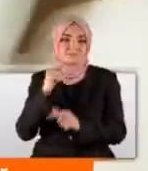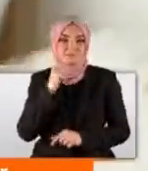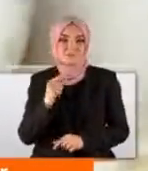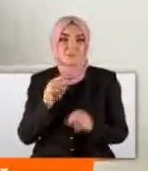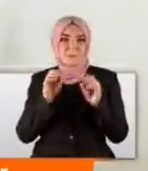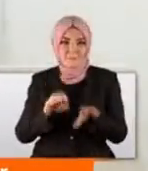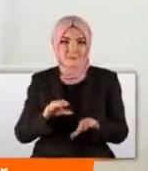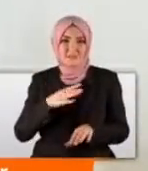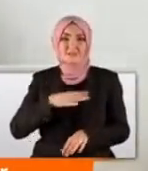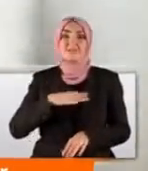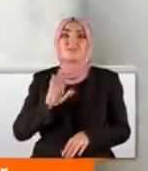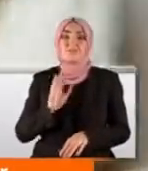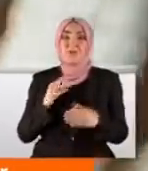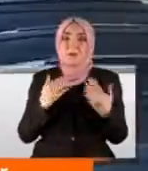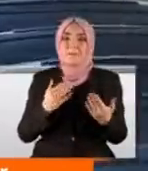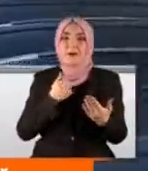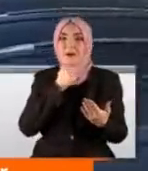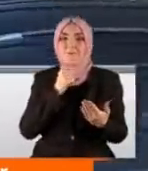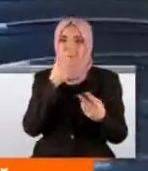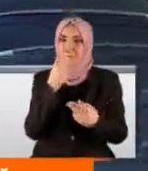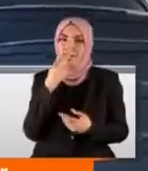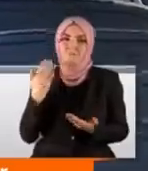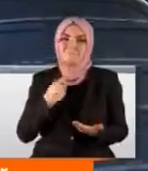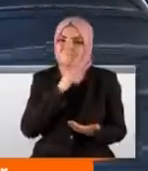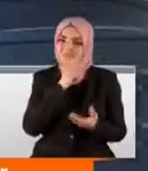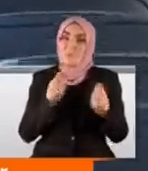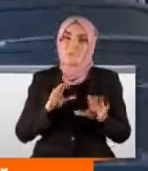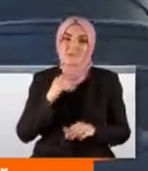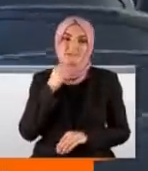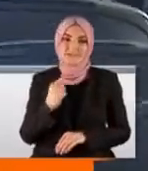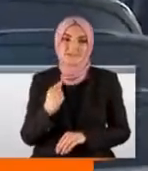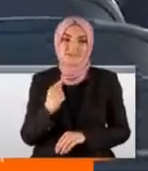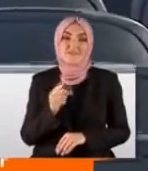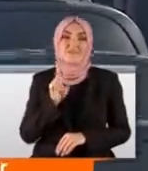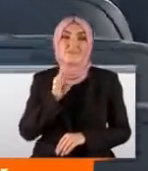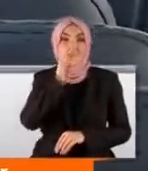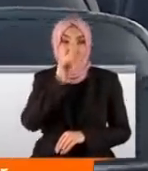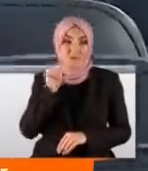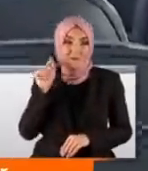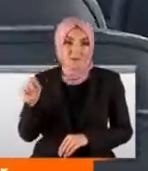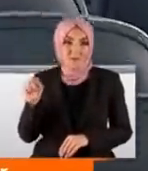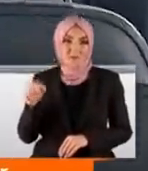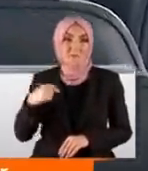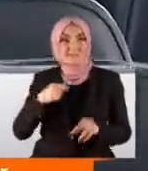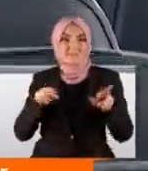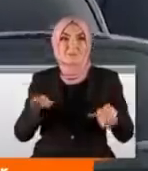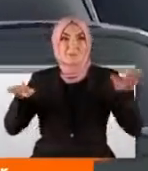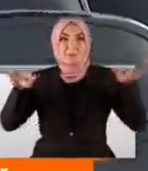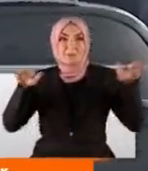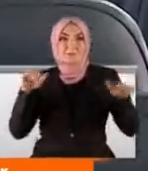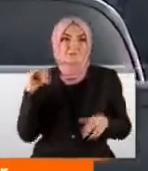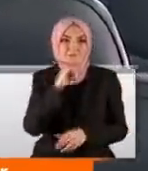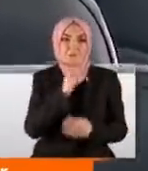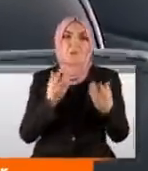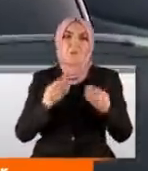değildik ama abinin ağlamasına hiç dayanamadık. Vik Vik İstanbul'dan kanatlanıp uçmadı. Bizim gibi uçağa da binmedi. Biz onun için